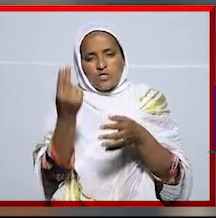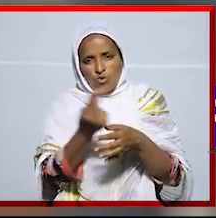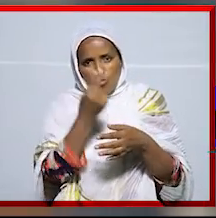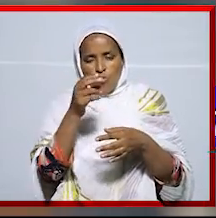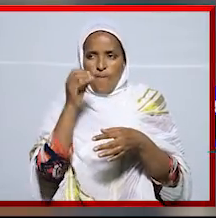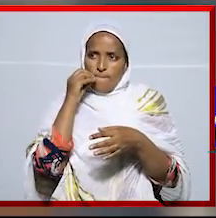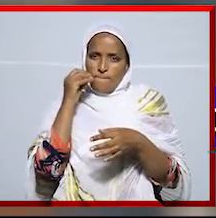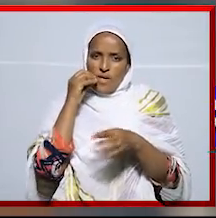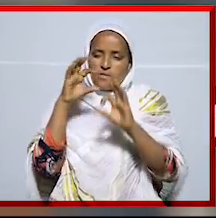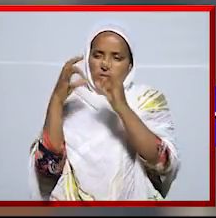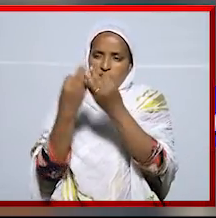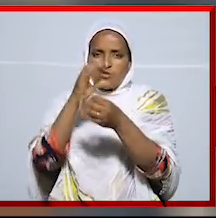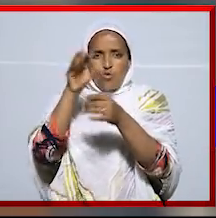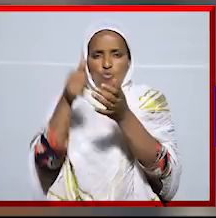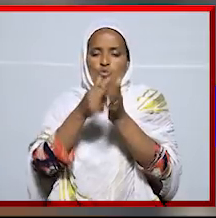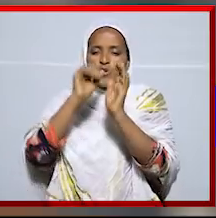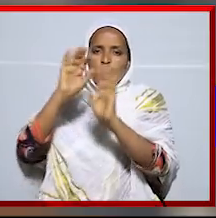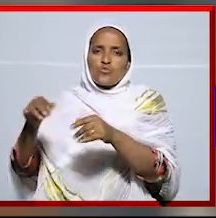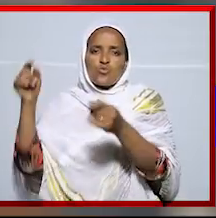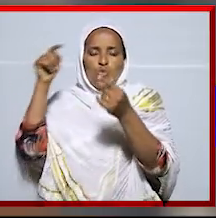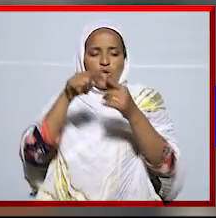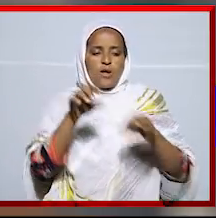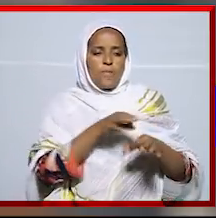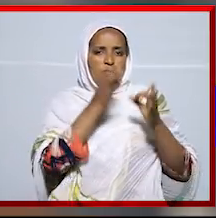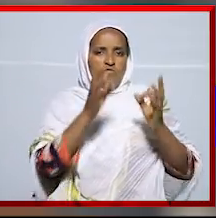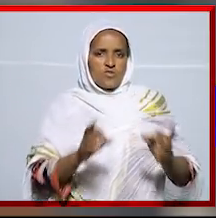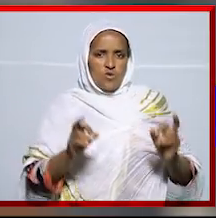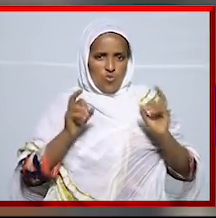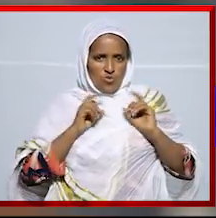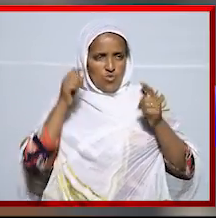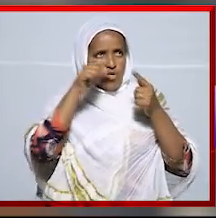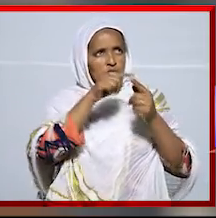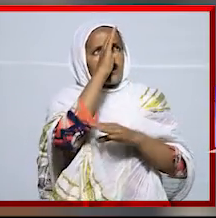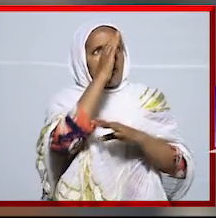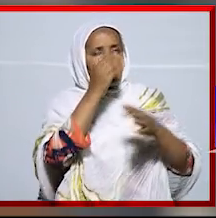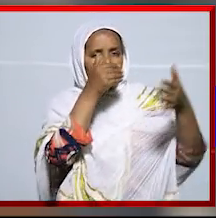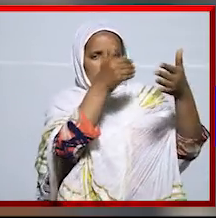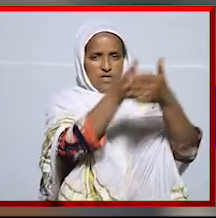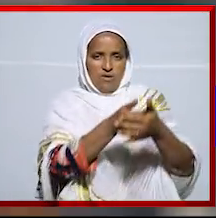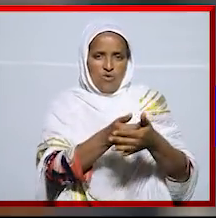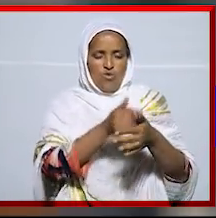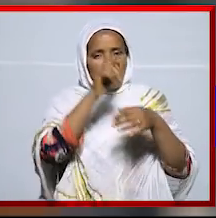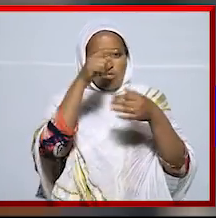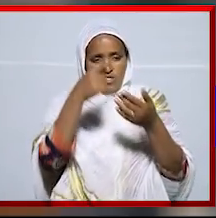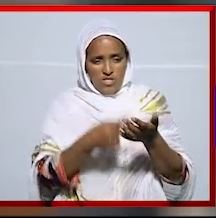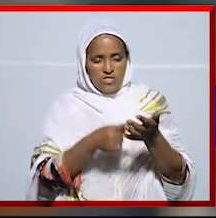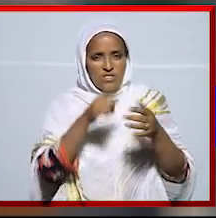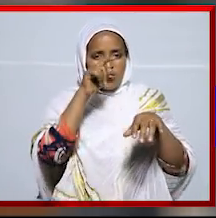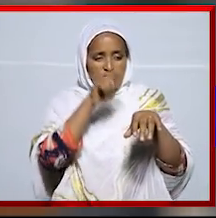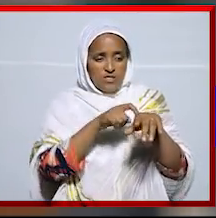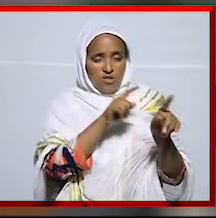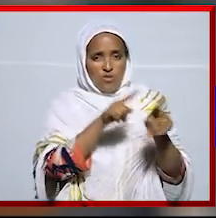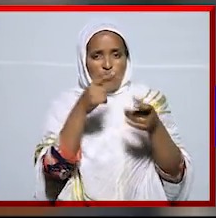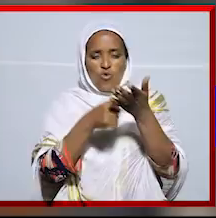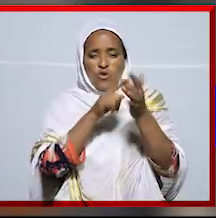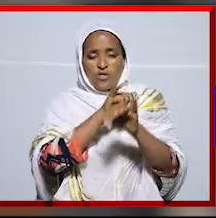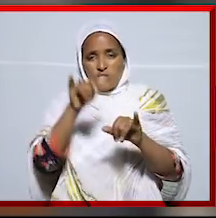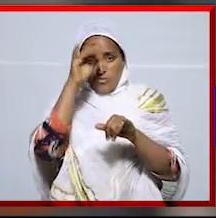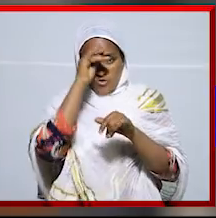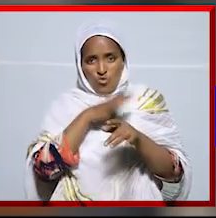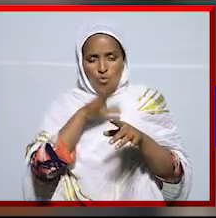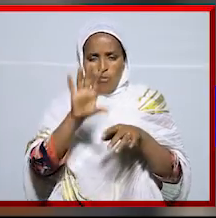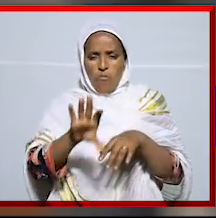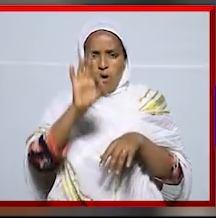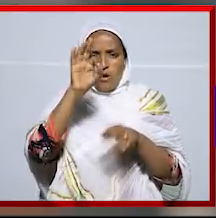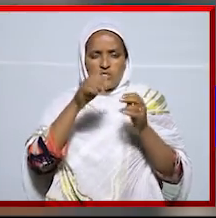ማለት ከመንፈሳዊ ነገር ጋር የማይገናኝ ነገር ማለት ነው። ዓለማዊ ነገር ማለት በቃ ሙሉ ነገር ከመንፈሳዊ ነገር